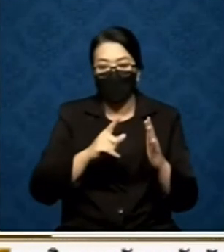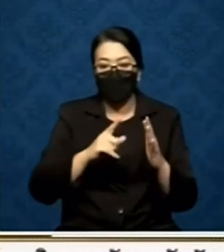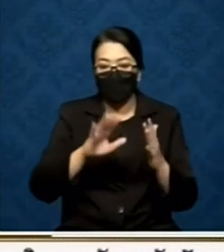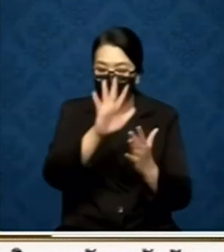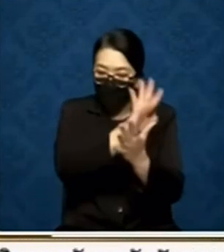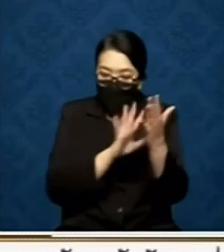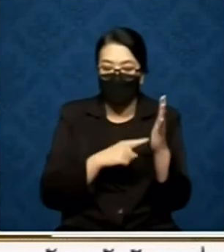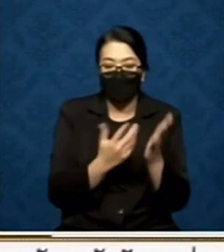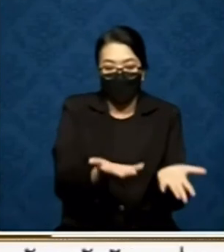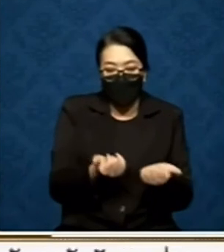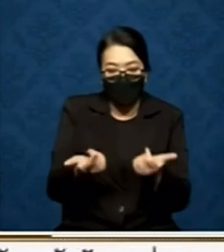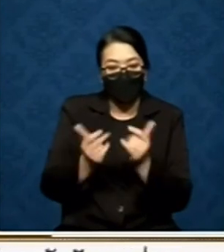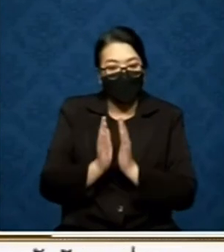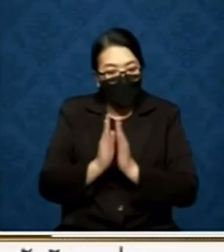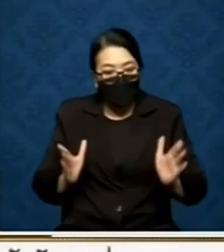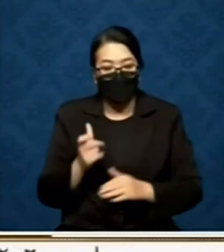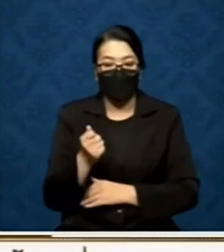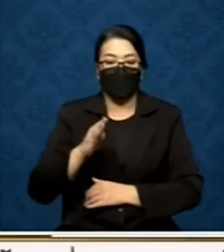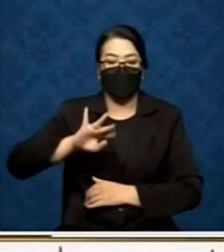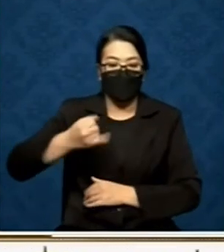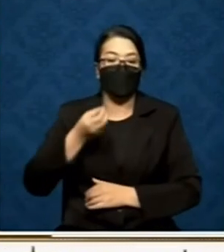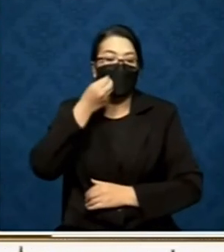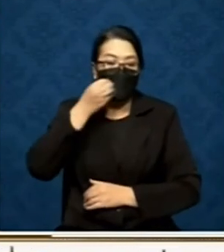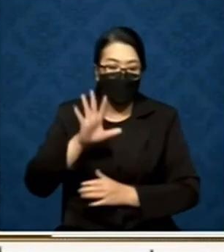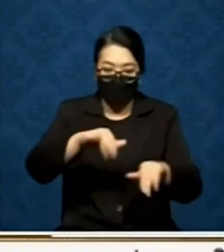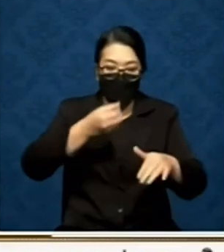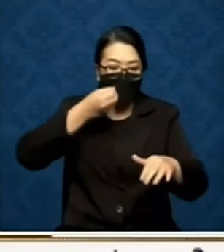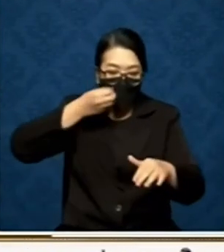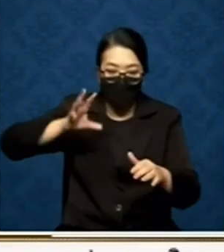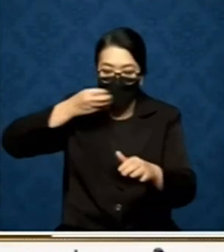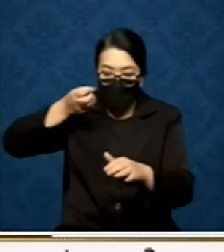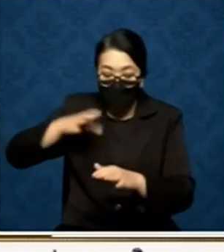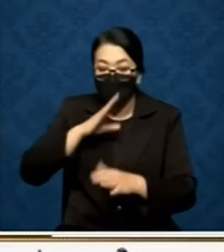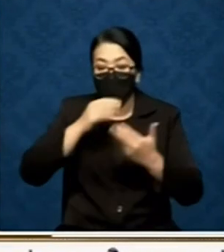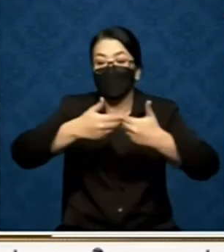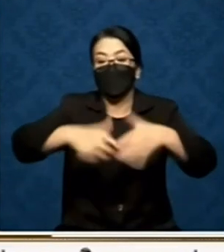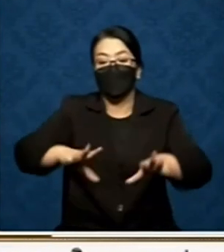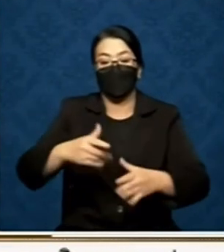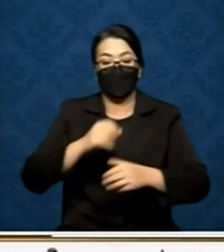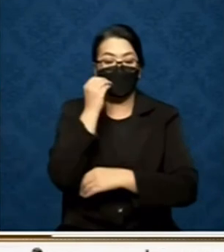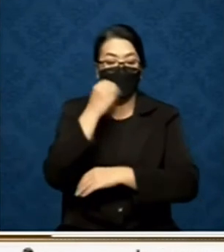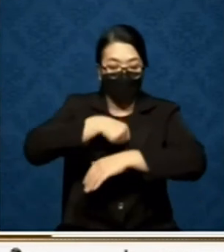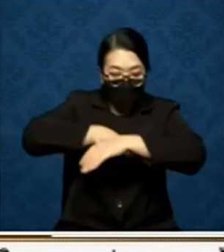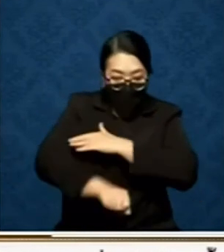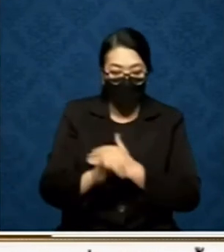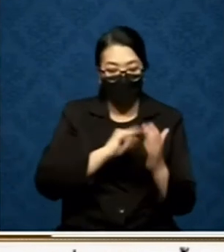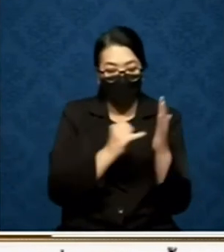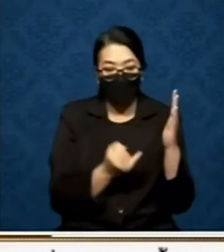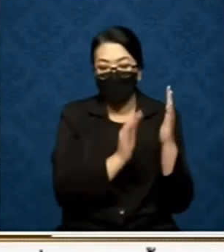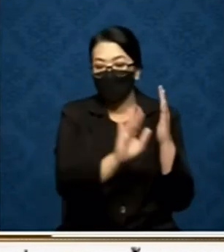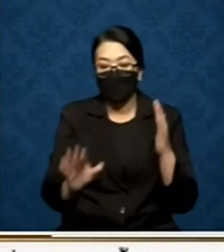แทนราษฎรทุกจังหวัดกับที่เอาคนของท่านกลับไปรักษาเพราะว่าท่านปล่อยไว้คนรั้นอยู่ในกทมรับรองได้